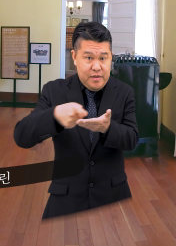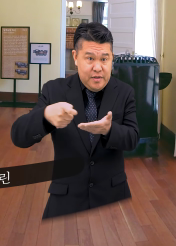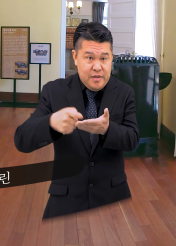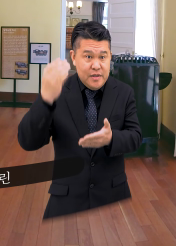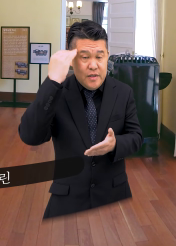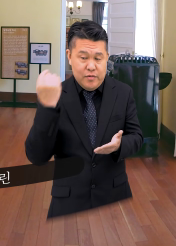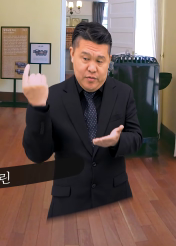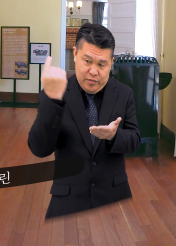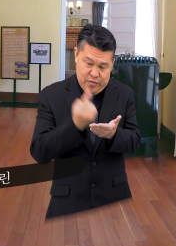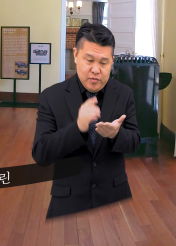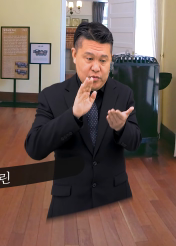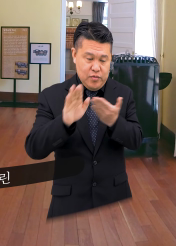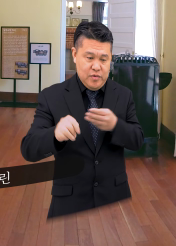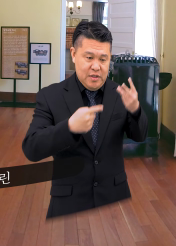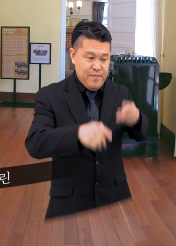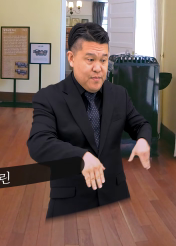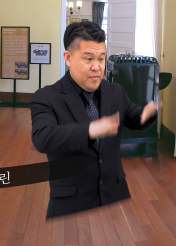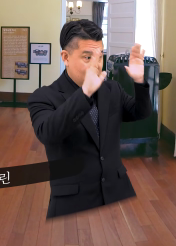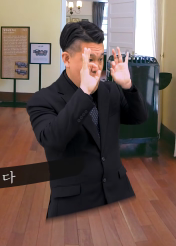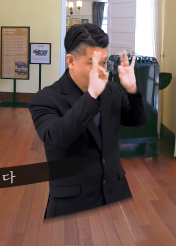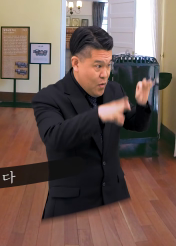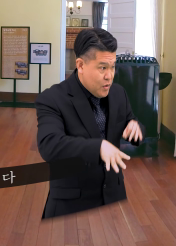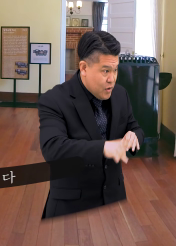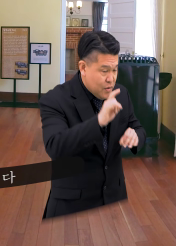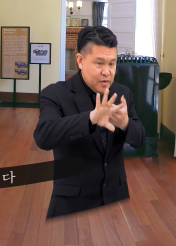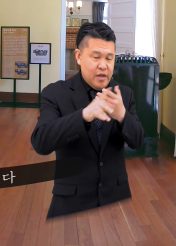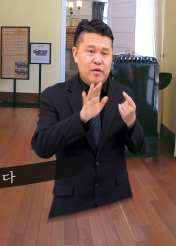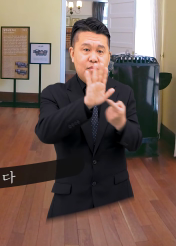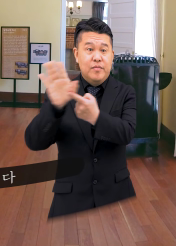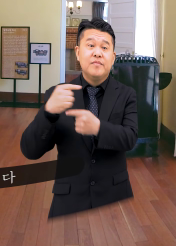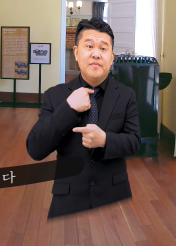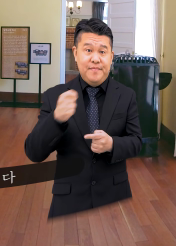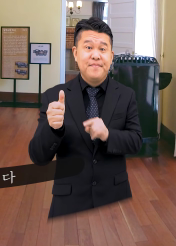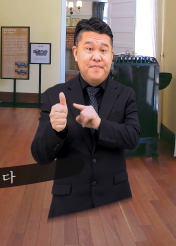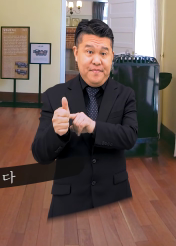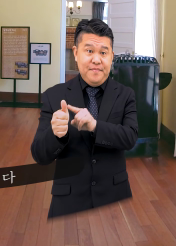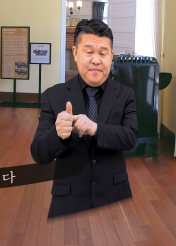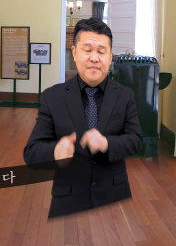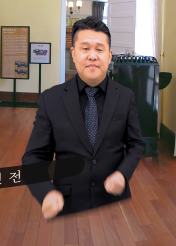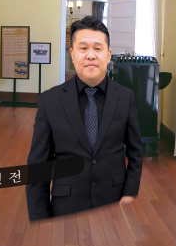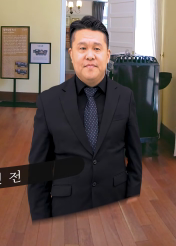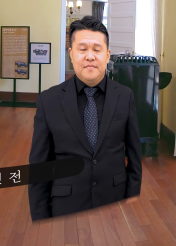들어와 3.1운동을 최초로 해외에 알린 숨은 외국인 독립운동가입니다.